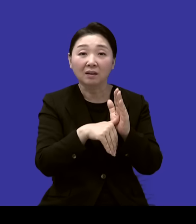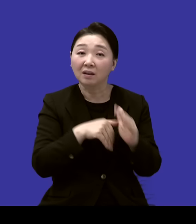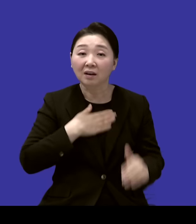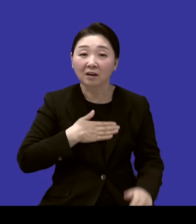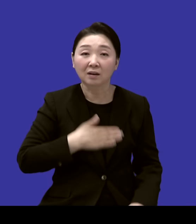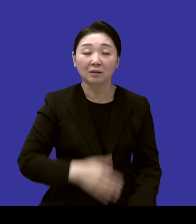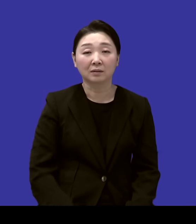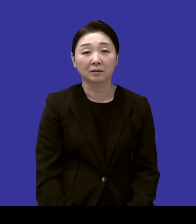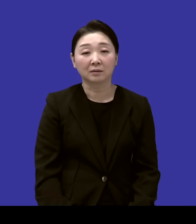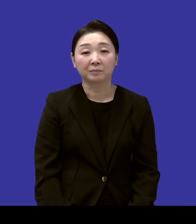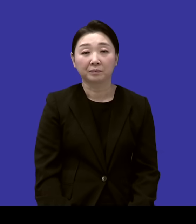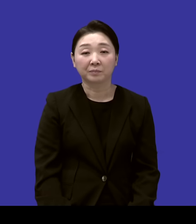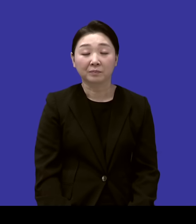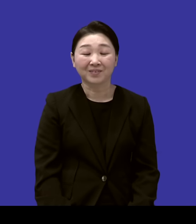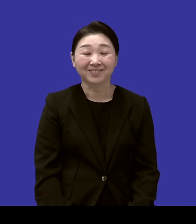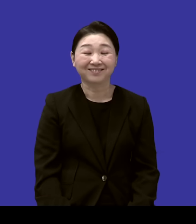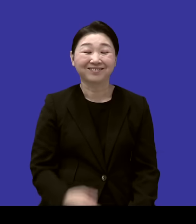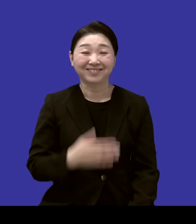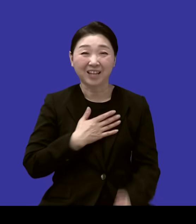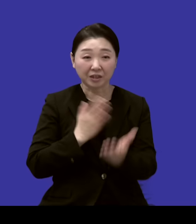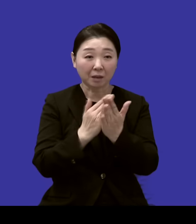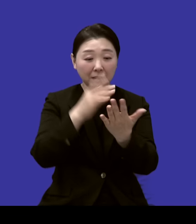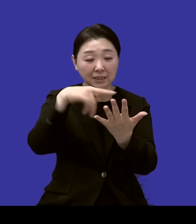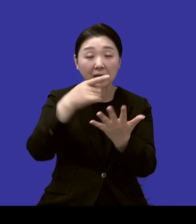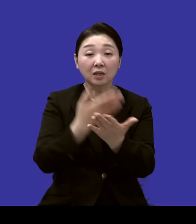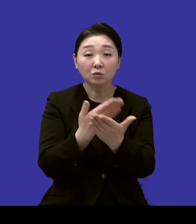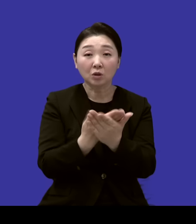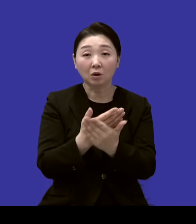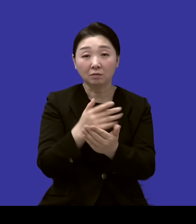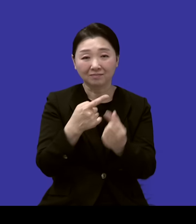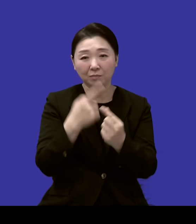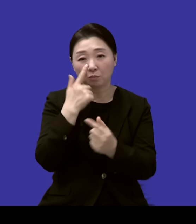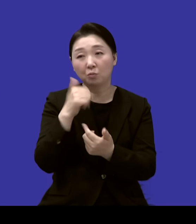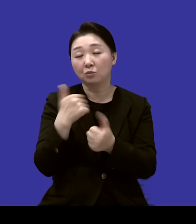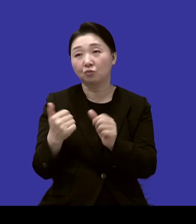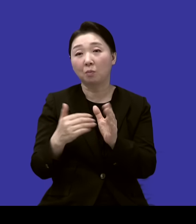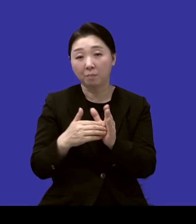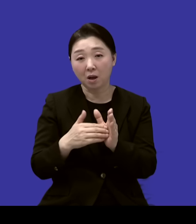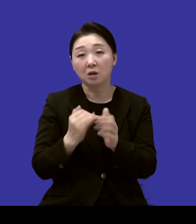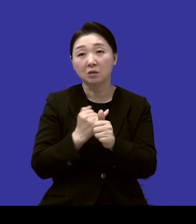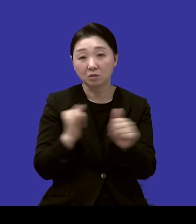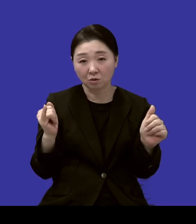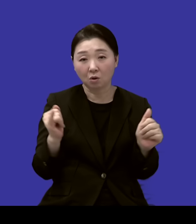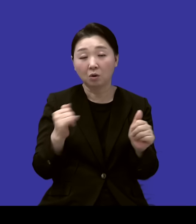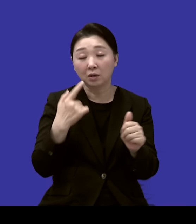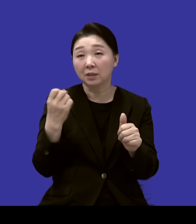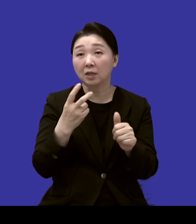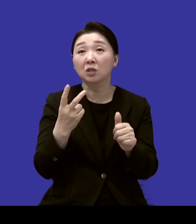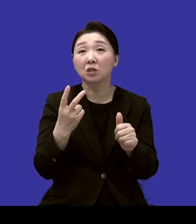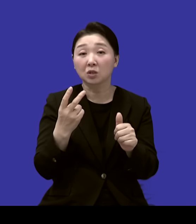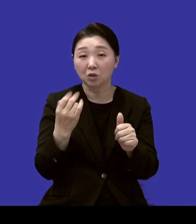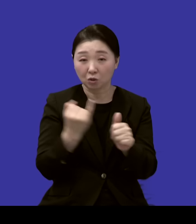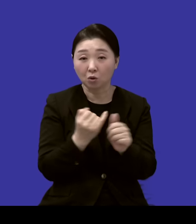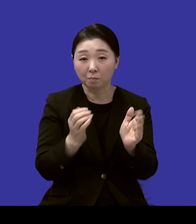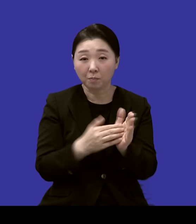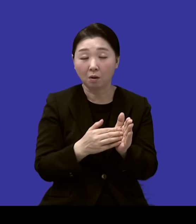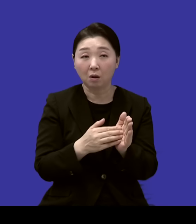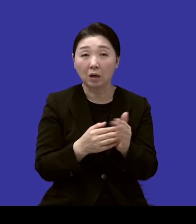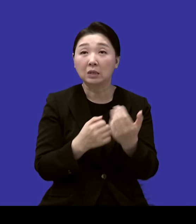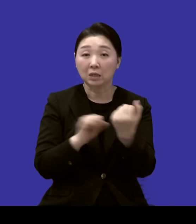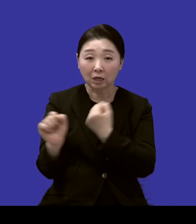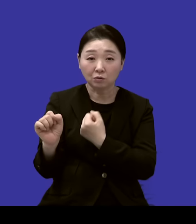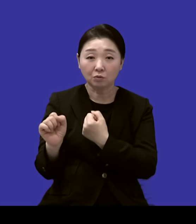뭐 해당되는 상황에 체크하세요 했는데 네. 뭐 1번 뭐 부모님의 사망, 부모님의 이혼, 부모님의 재혼, 뭐 부모님의 가출,